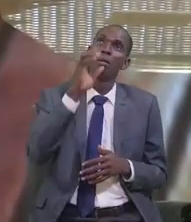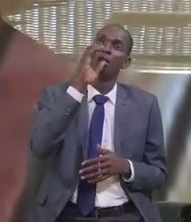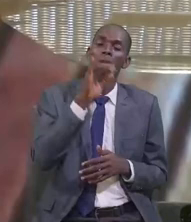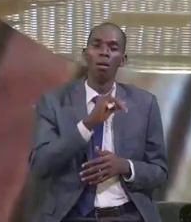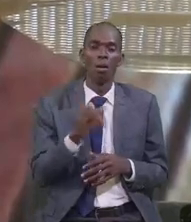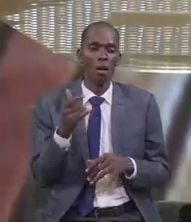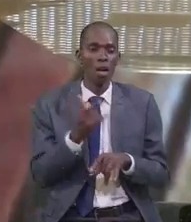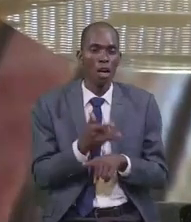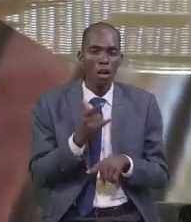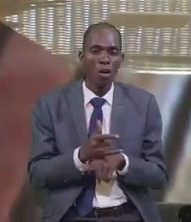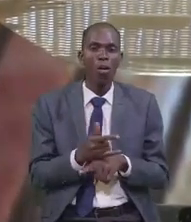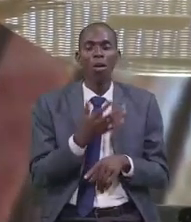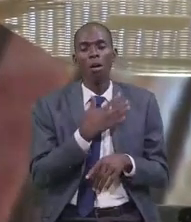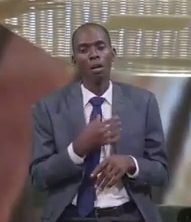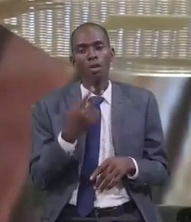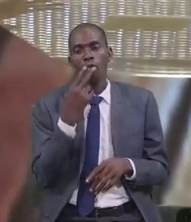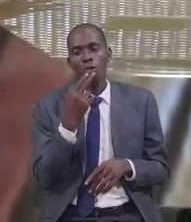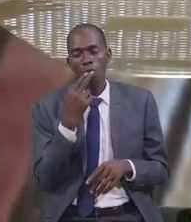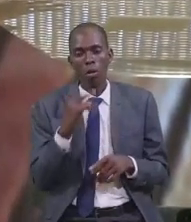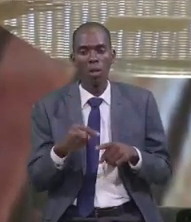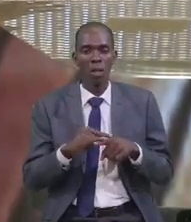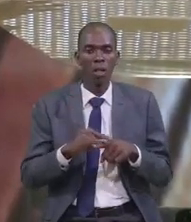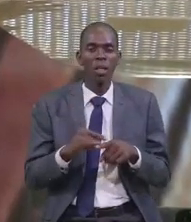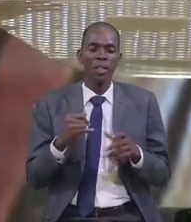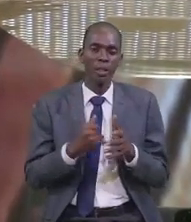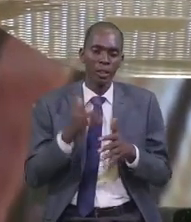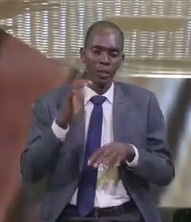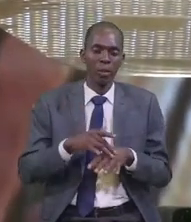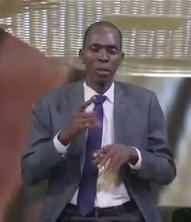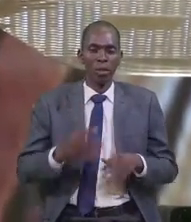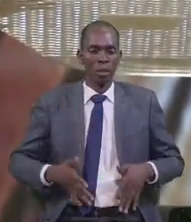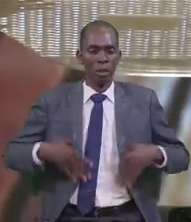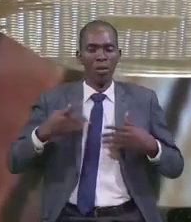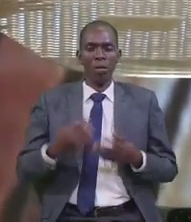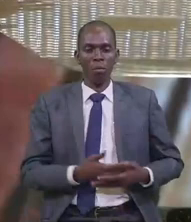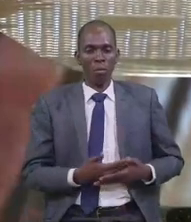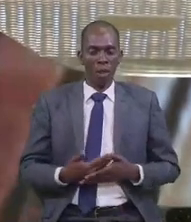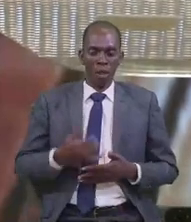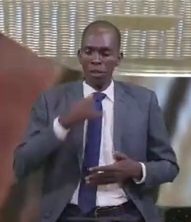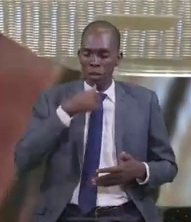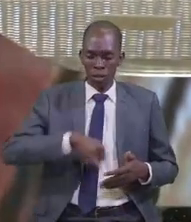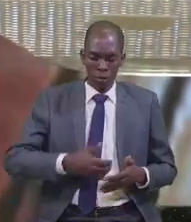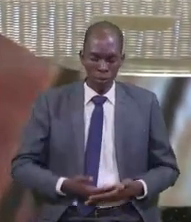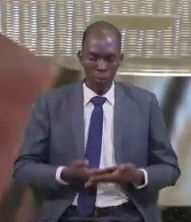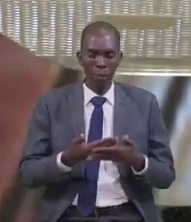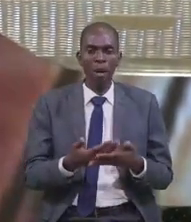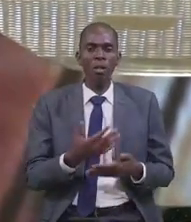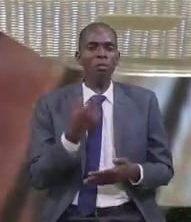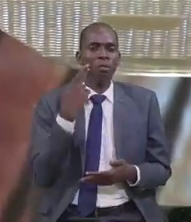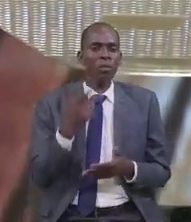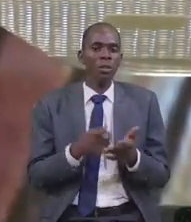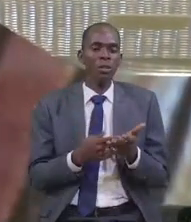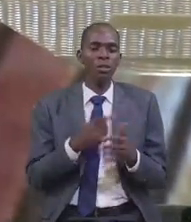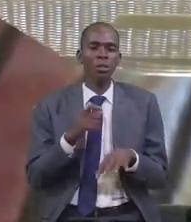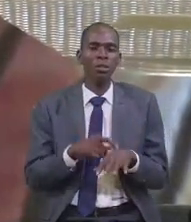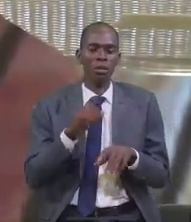qui fume, cela va affecter le fœtus. Et parfois, lorsque vous allez prendre